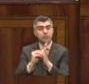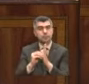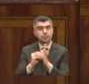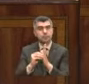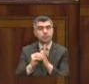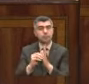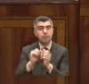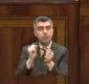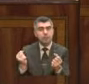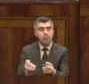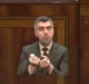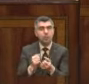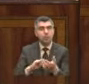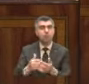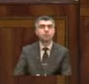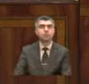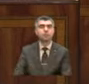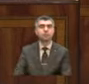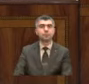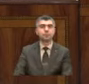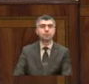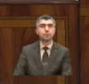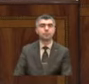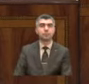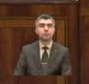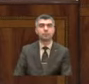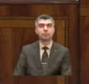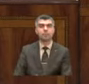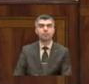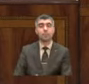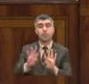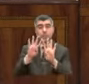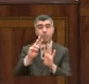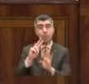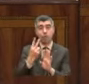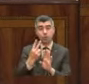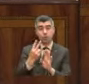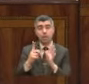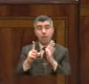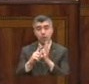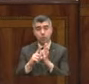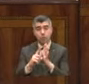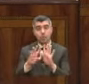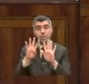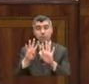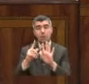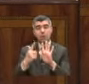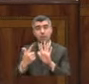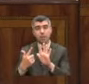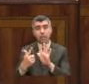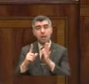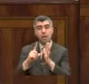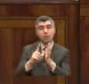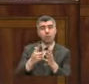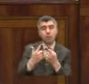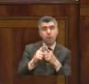بالتنميه المستدامه وبالبيئه، الى خذيت عهدوا فيها 28 قانون و72 مرسوم وقرار. يعني بمعنى